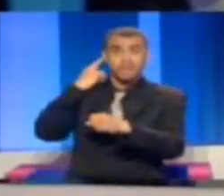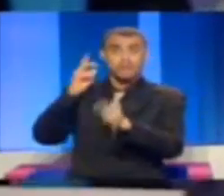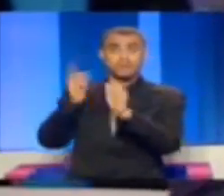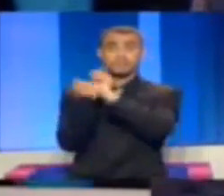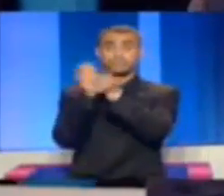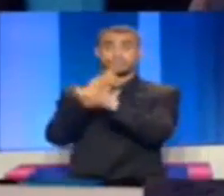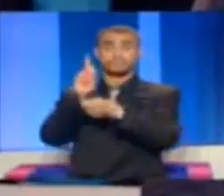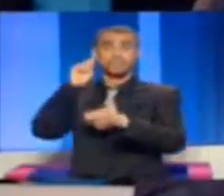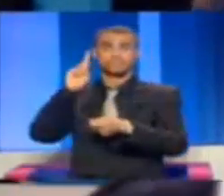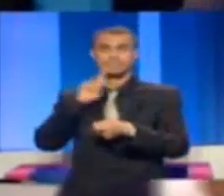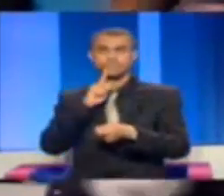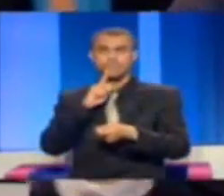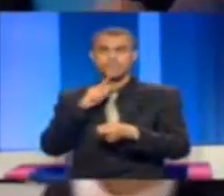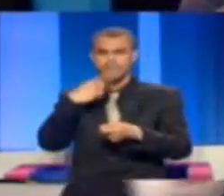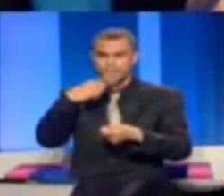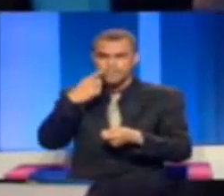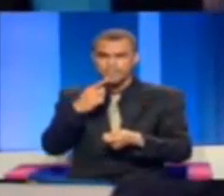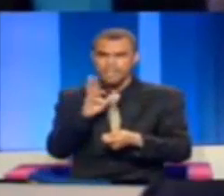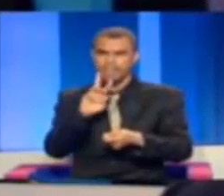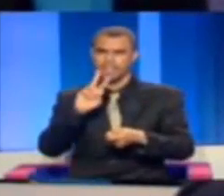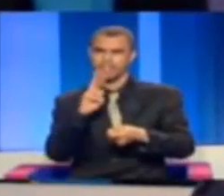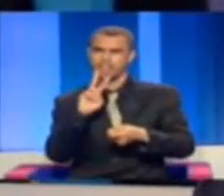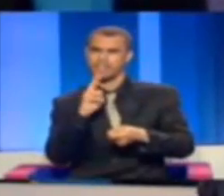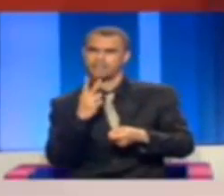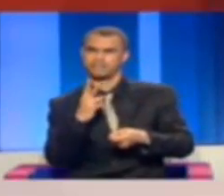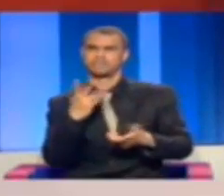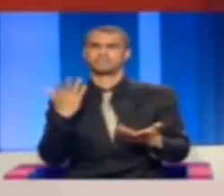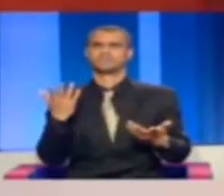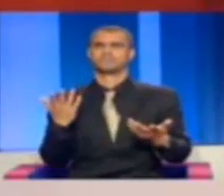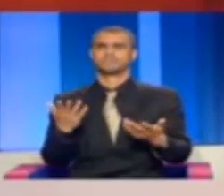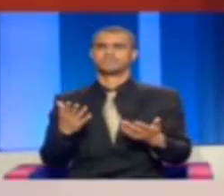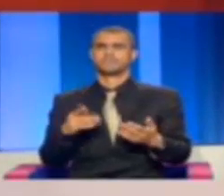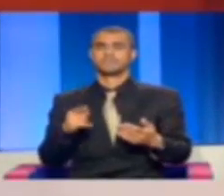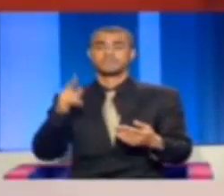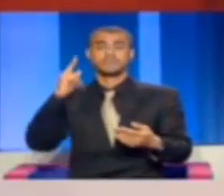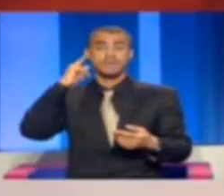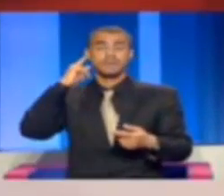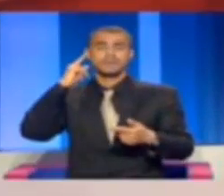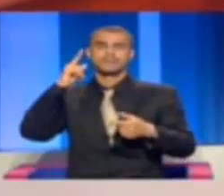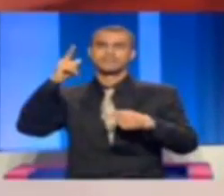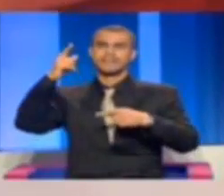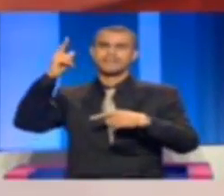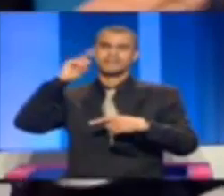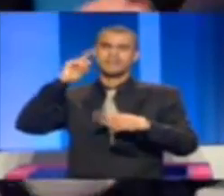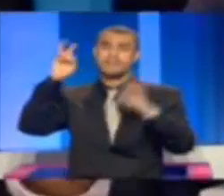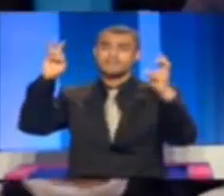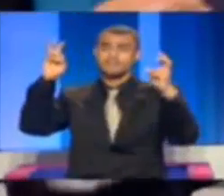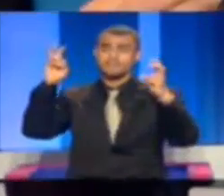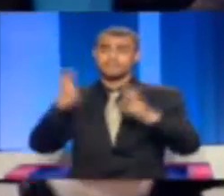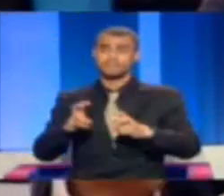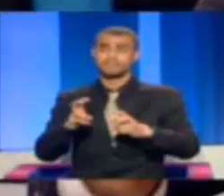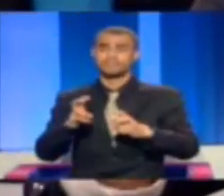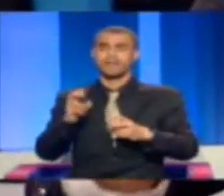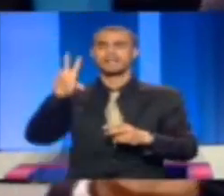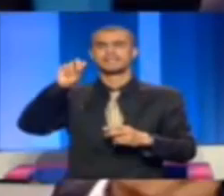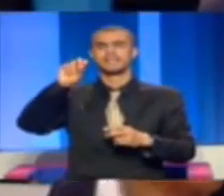يبقى غادي في المسار اللغوي ديالو. المساله الثالثه هي الشده ديال هذا نقص السمع. كاين نقص السمع 30% 40%